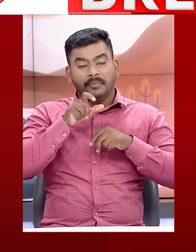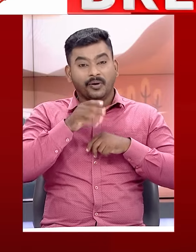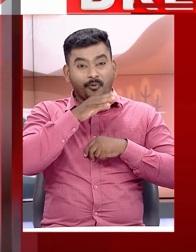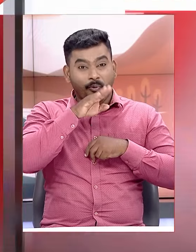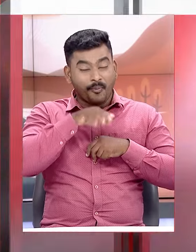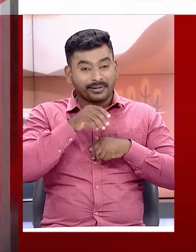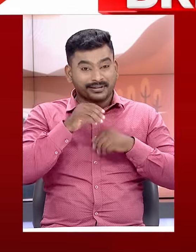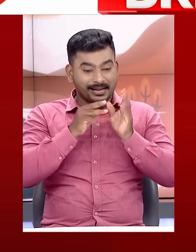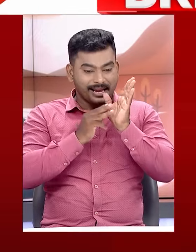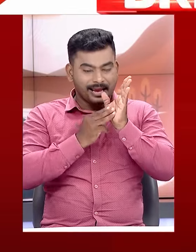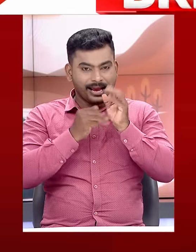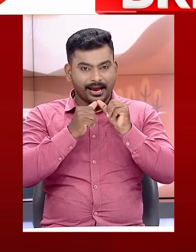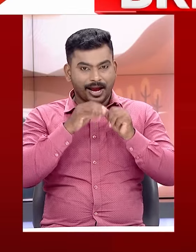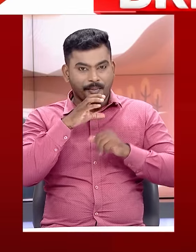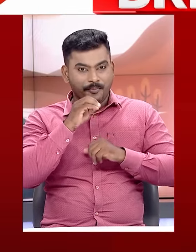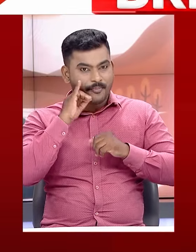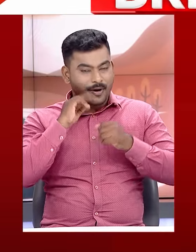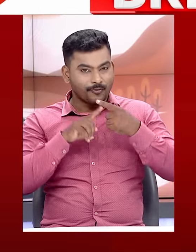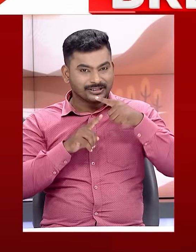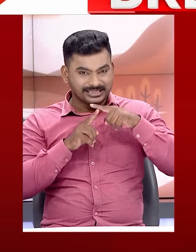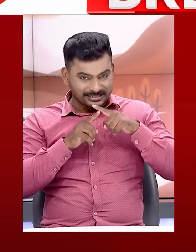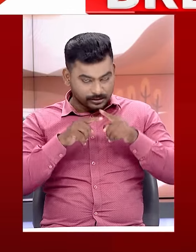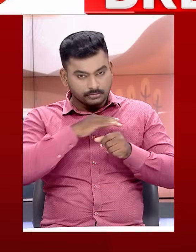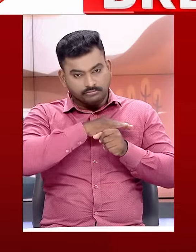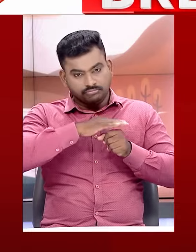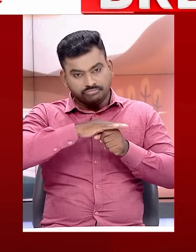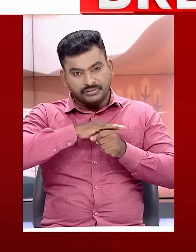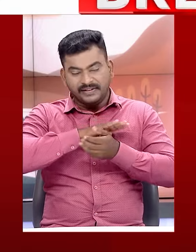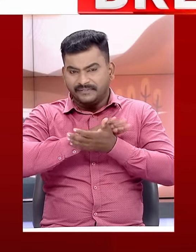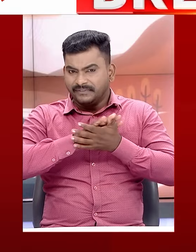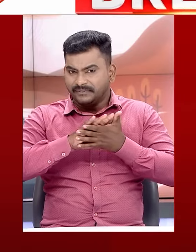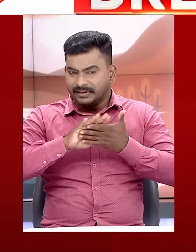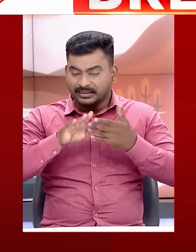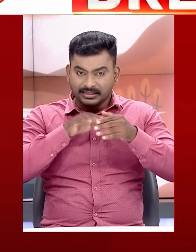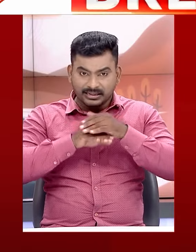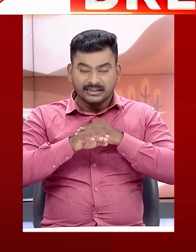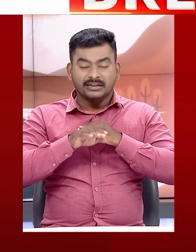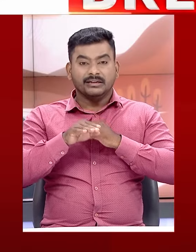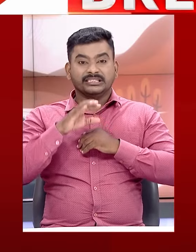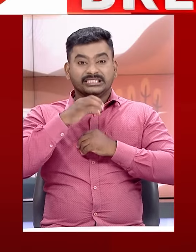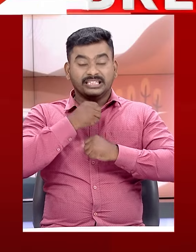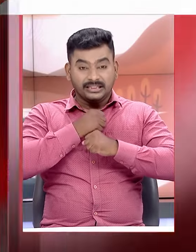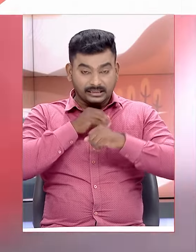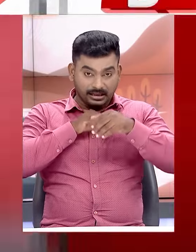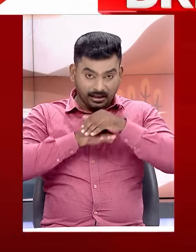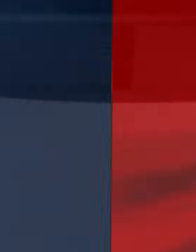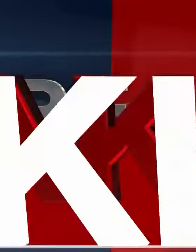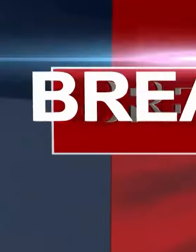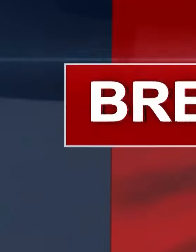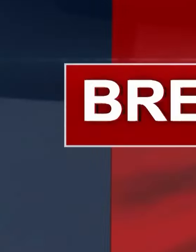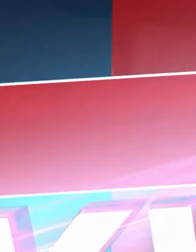ഇന്ന് രാവിലെ ആയിരുന്നു ഛത്തീസ്ഗഡിലെ ദന്തേവാഡ ബിജാപൂർ വനാതിർത്തിയിൽ ഏറ്റുമുട്ടൽ നടന്നത്. ഏറ്റുമുട്ടലിനൊടുവിൽ